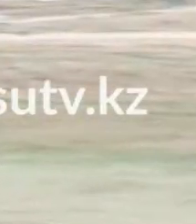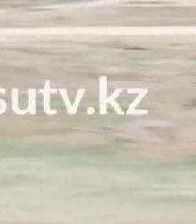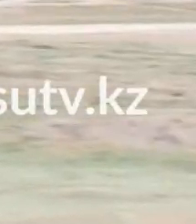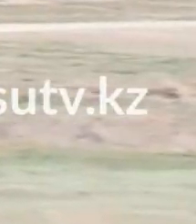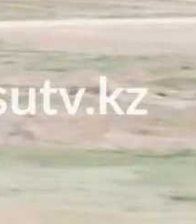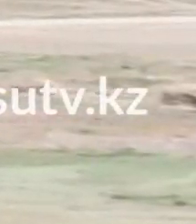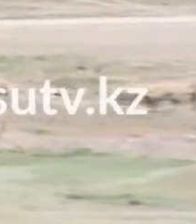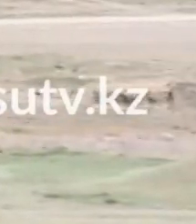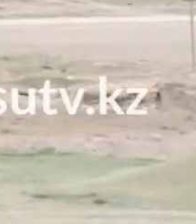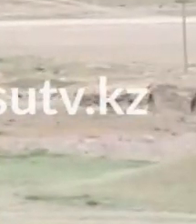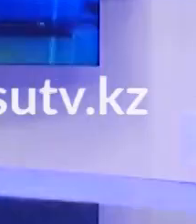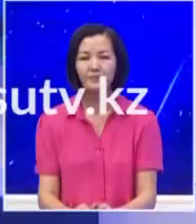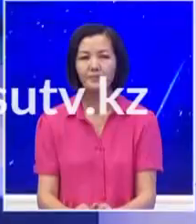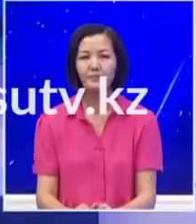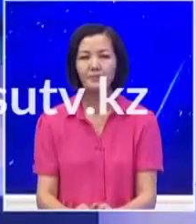ЖИЦУ.